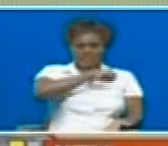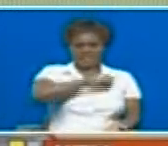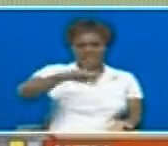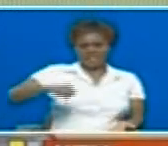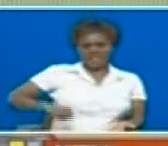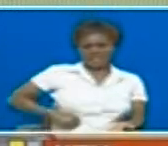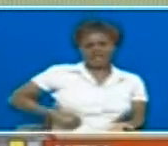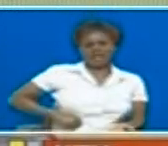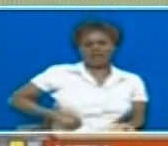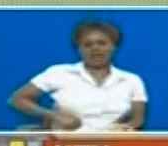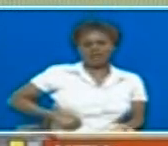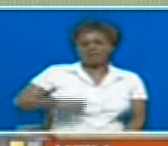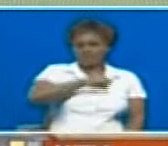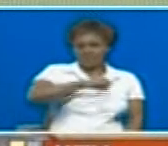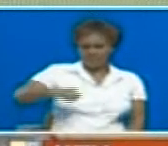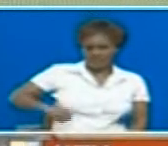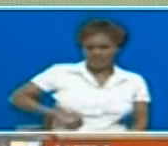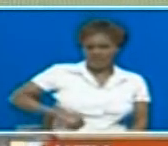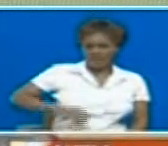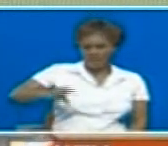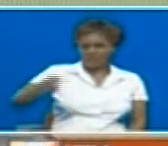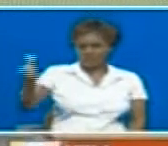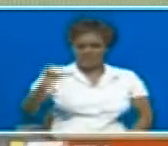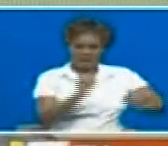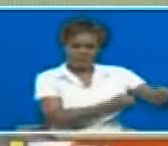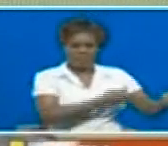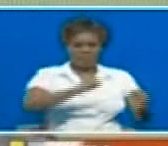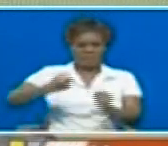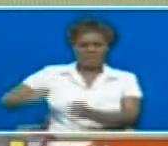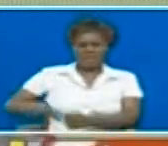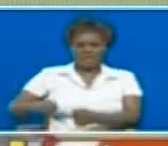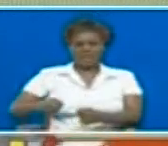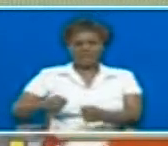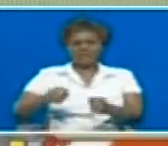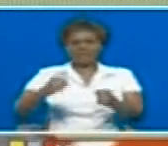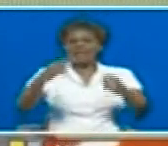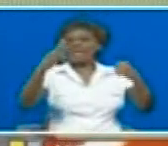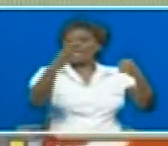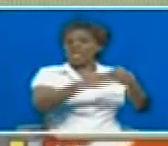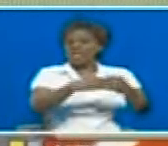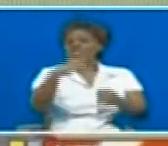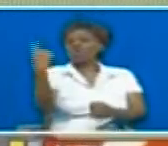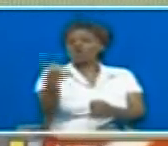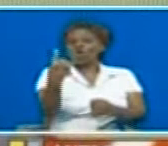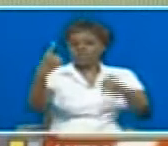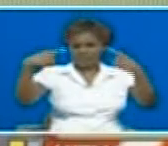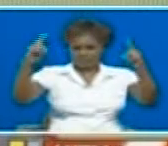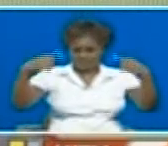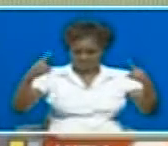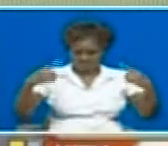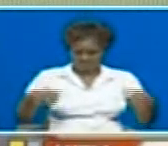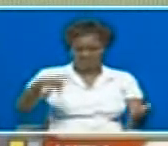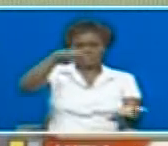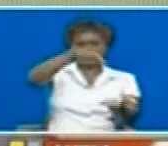cha ugombeaji wa kiti cha useneta katika kaunti ya Homabay ni wagombezi wa nane pekee yake, mtazamaji,